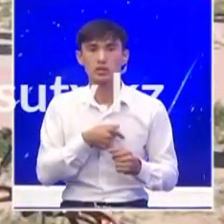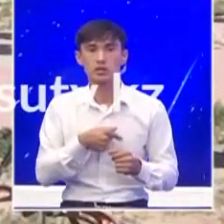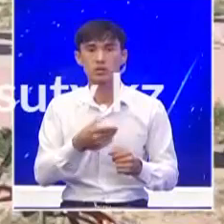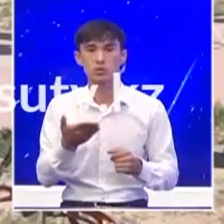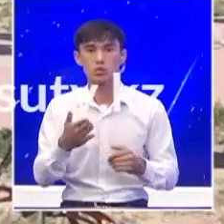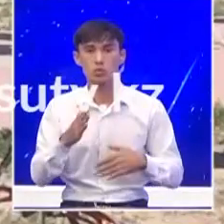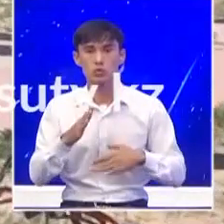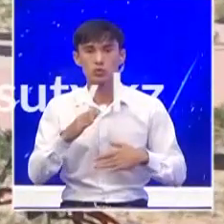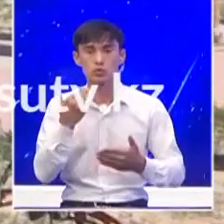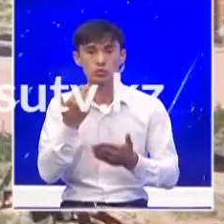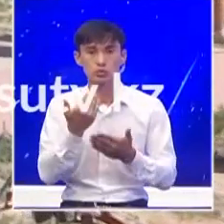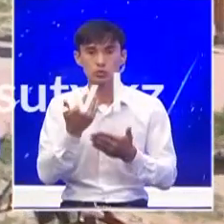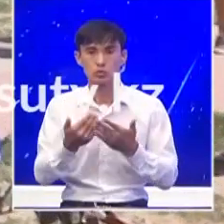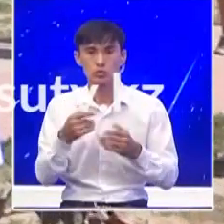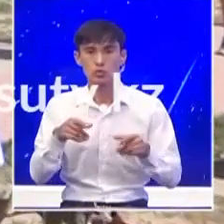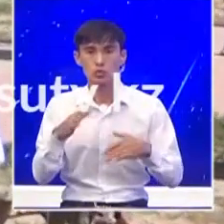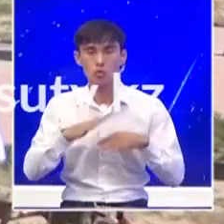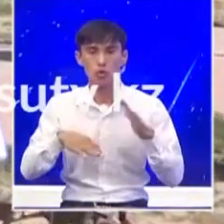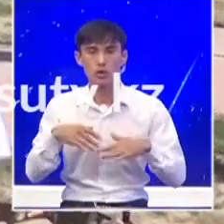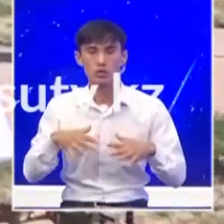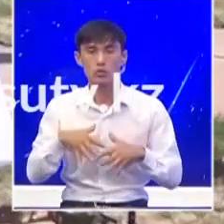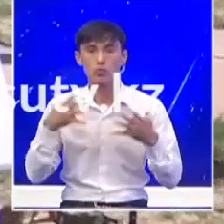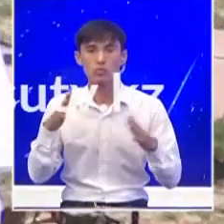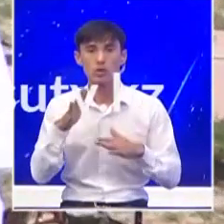жаттықтырушыларымның көңілін қалдырмай. Тек қана жақсы